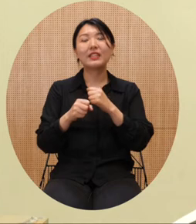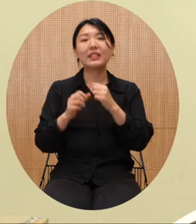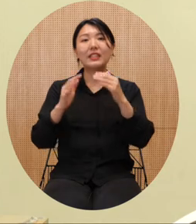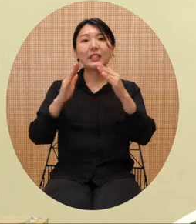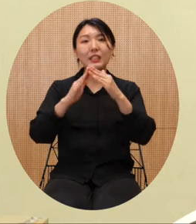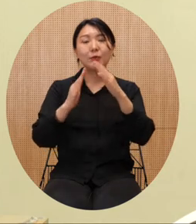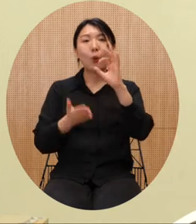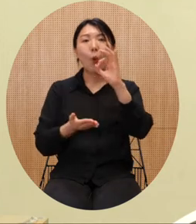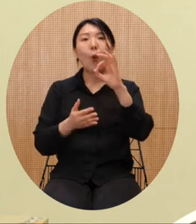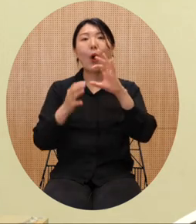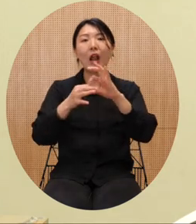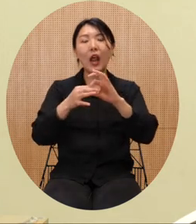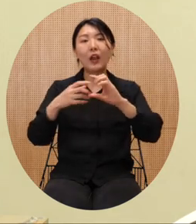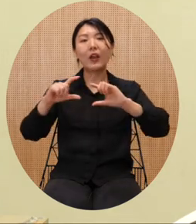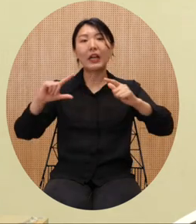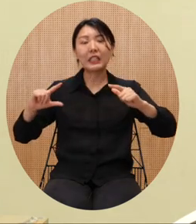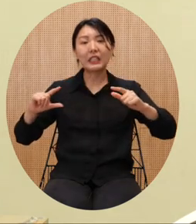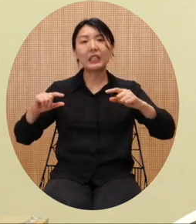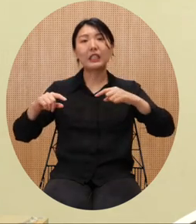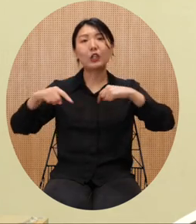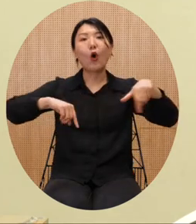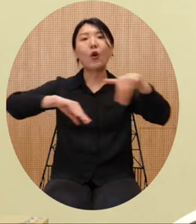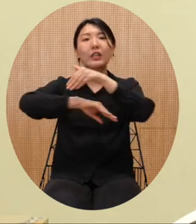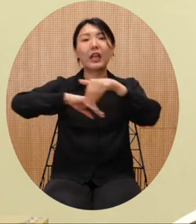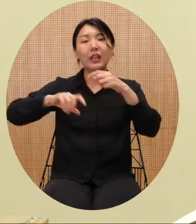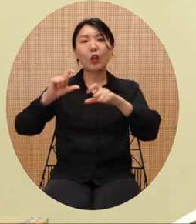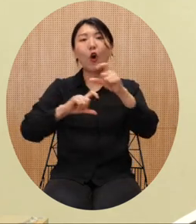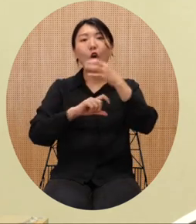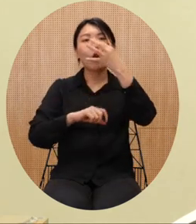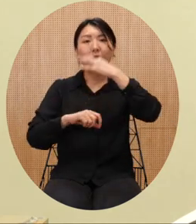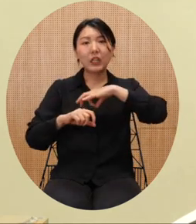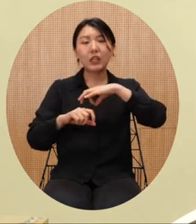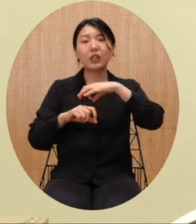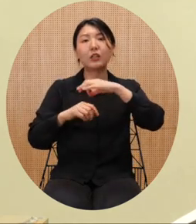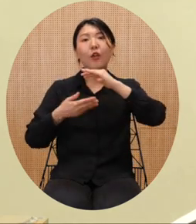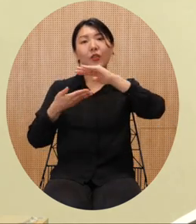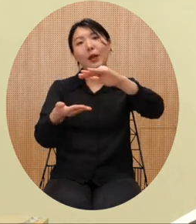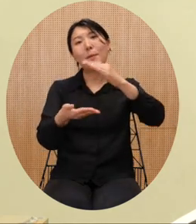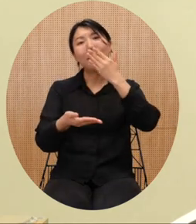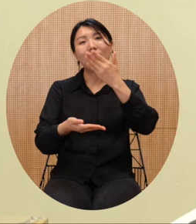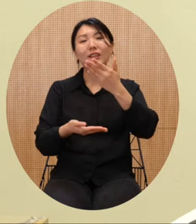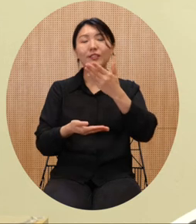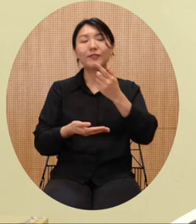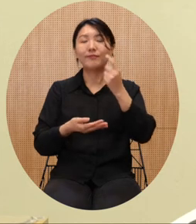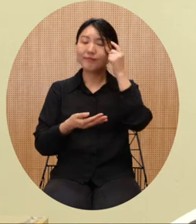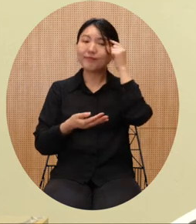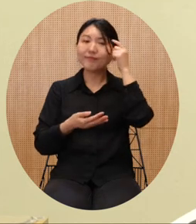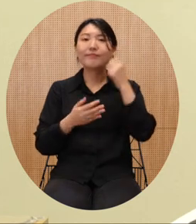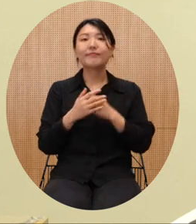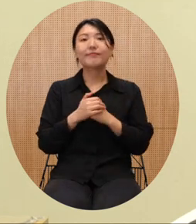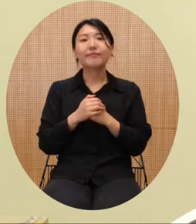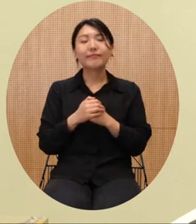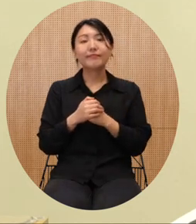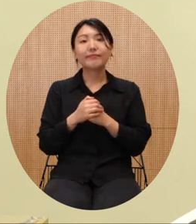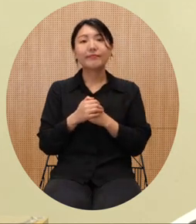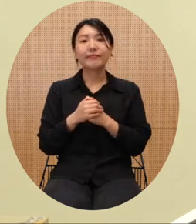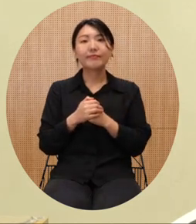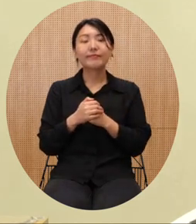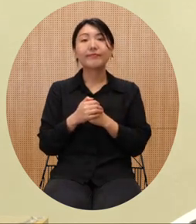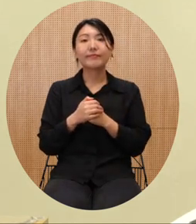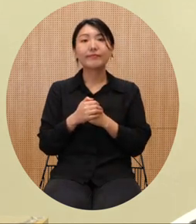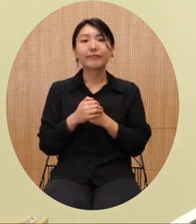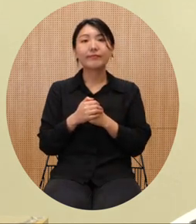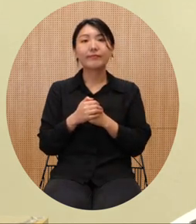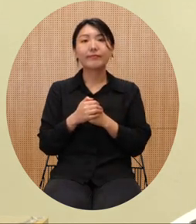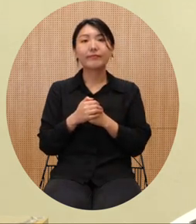주거비와 관련된 여러 정책들이 훨씬 더 효과적으로 전달될 수 있지 않을까 하는 생각입니다. 그